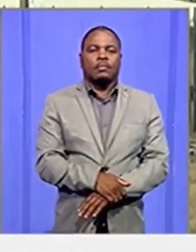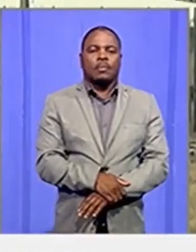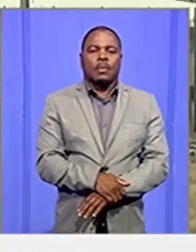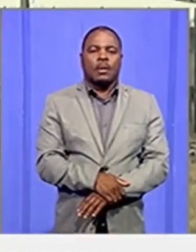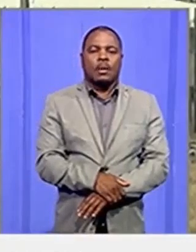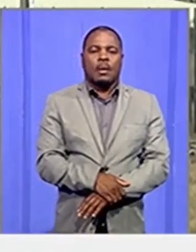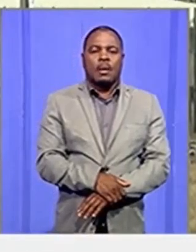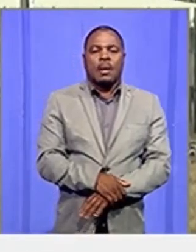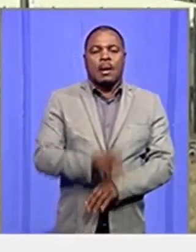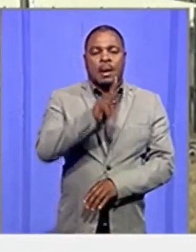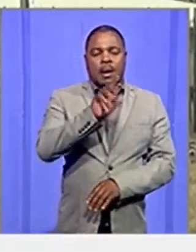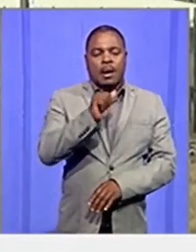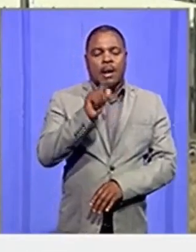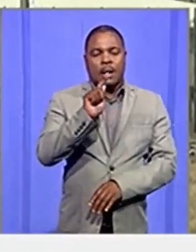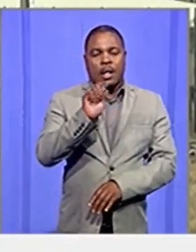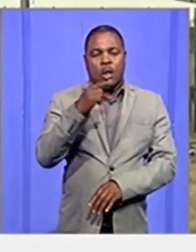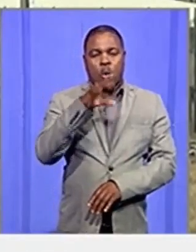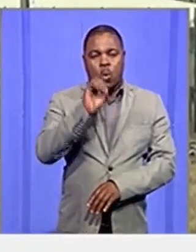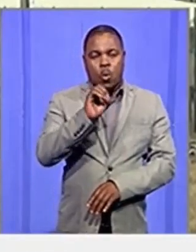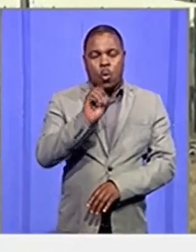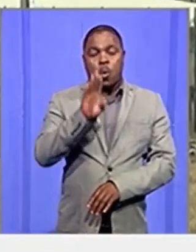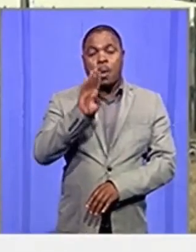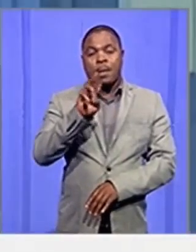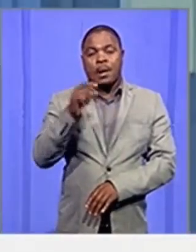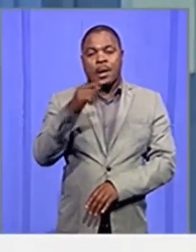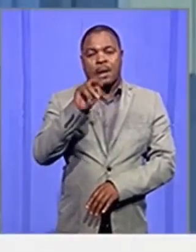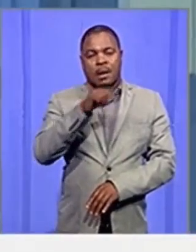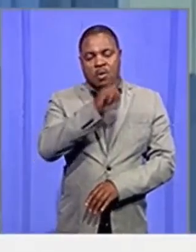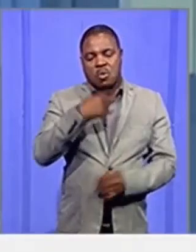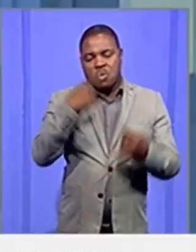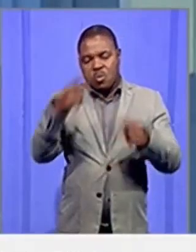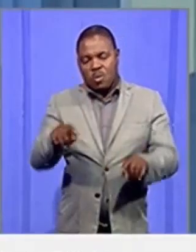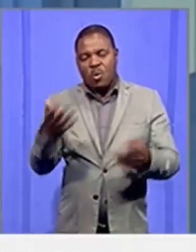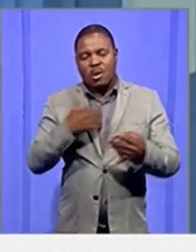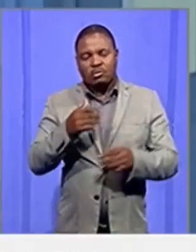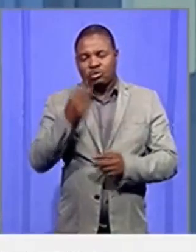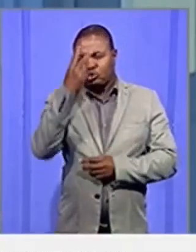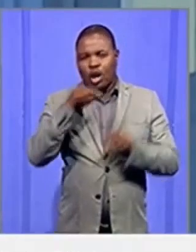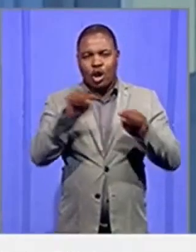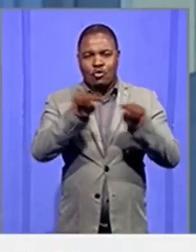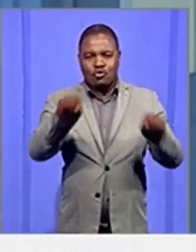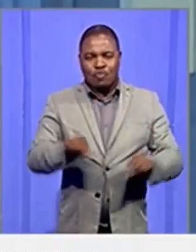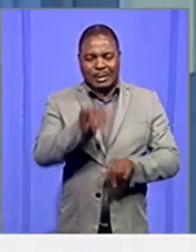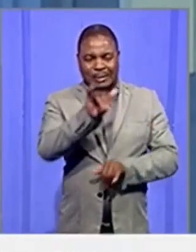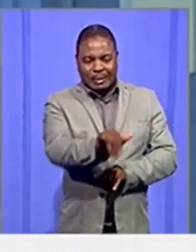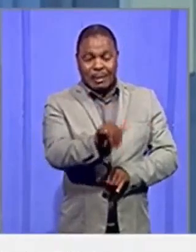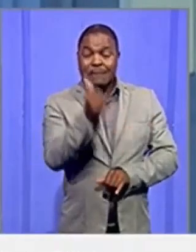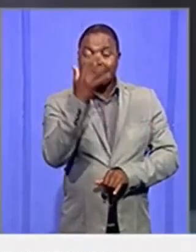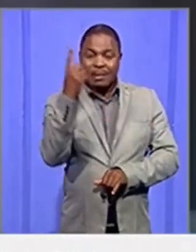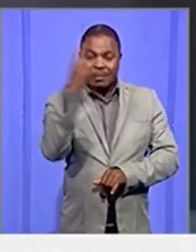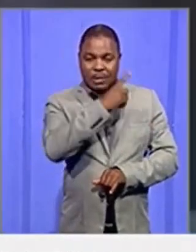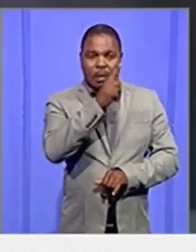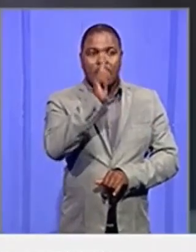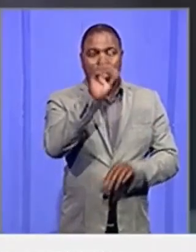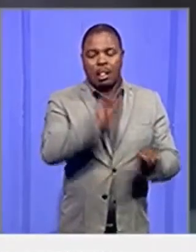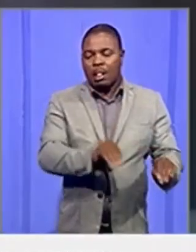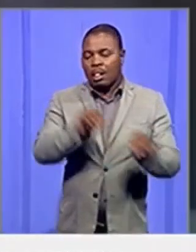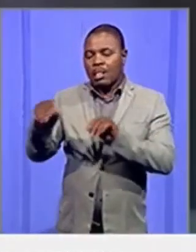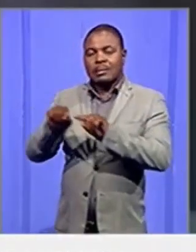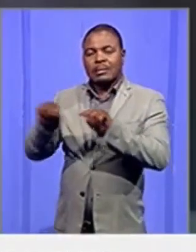Setopo sa ga Katlego Bereng se tlogetswe mo lefelong le le itsegeng jaaka dark room malatsi a le 5 pele se fetisetswa kwa cell